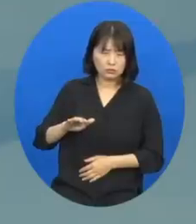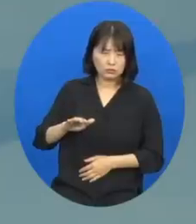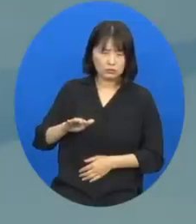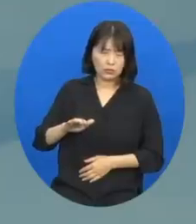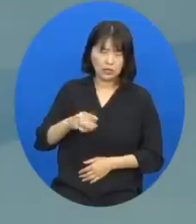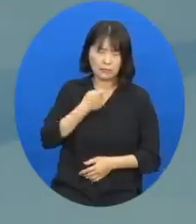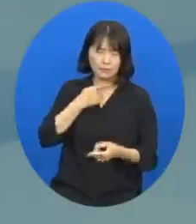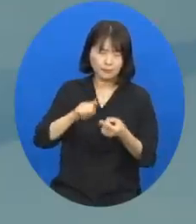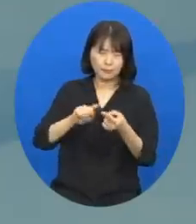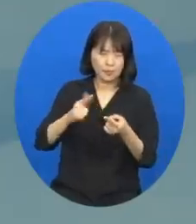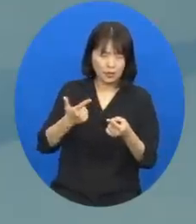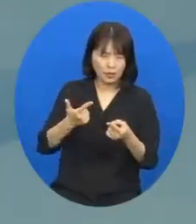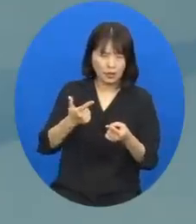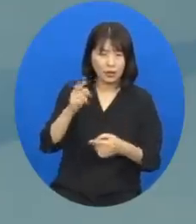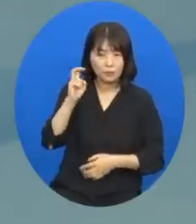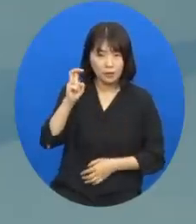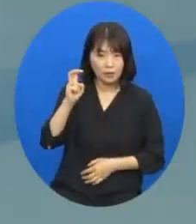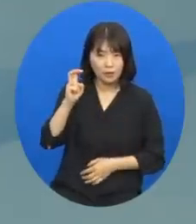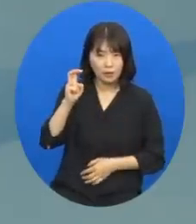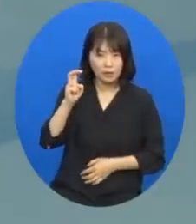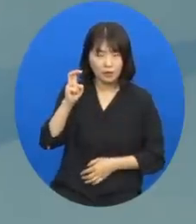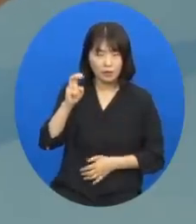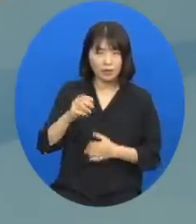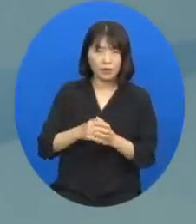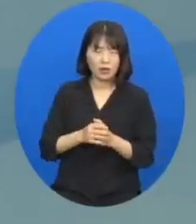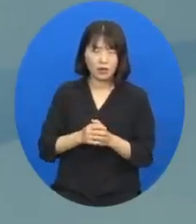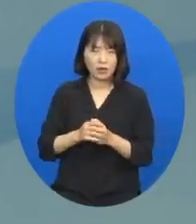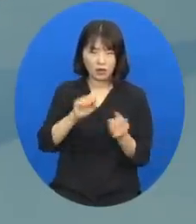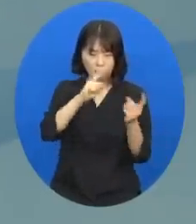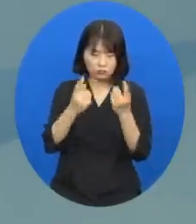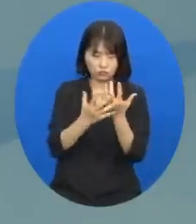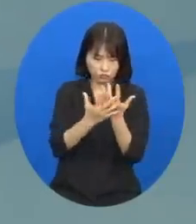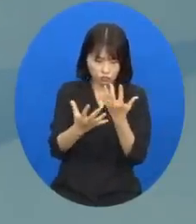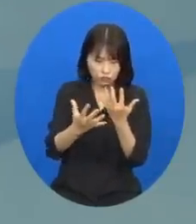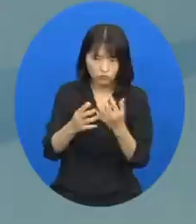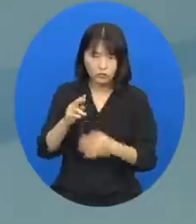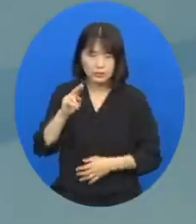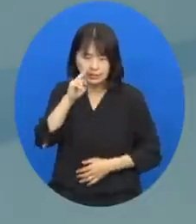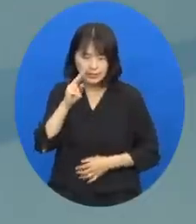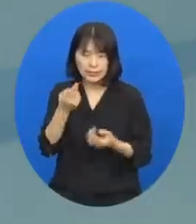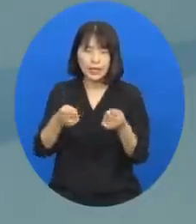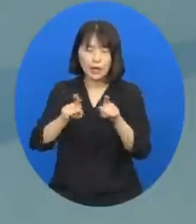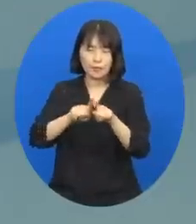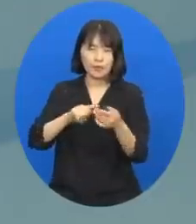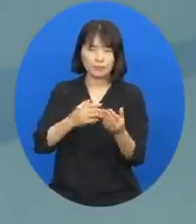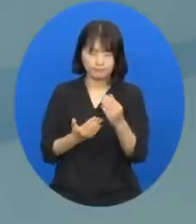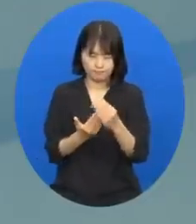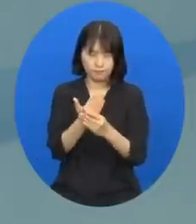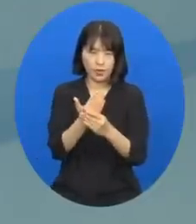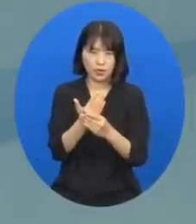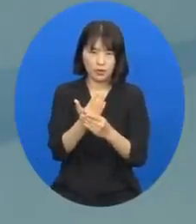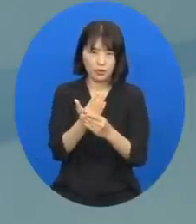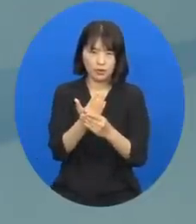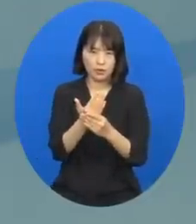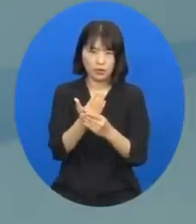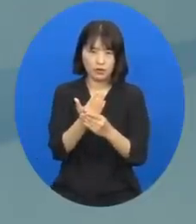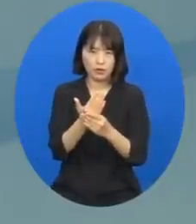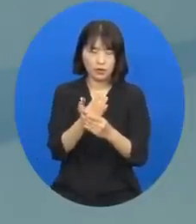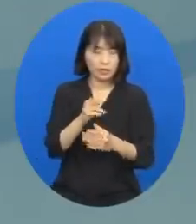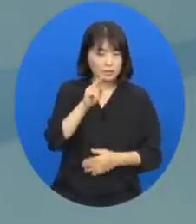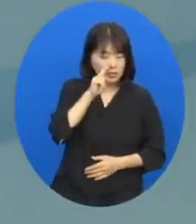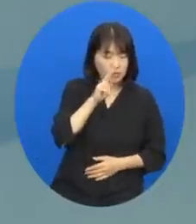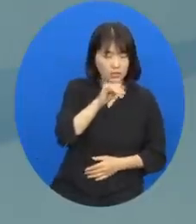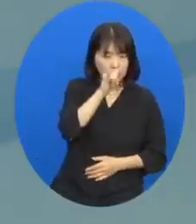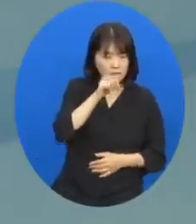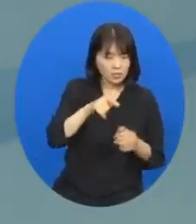모릅니다 부흥이 없어 함께 시기와 질투가 함께 나타났다는 거에요 그런데 그 시기가 있는 이유는요 뭐야 근데